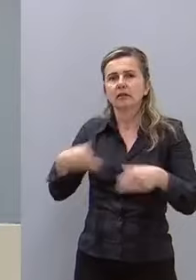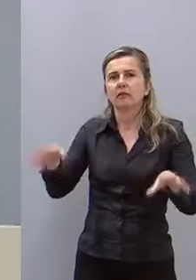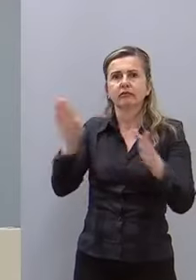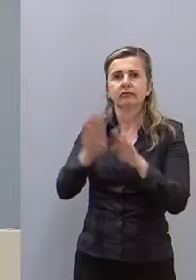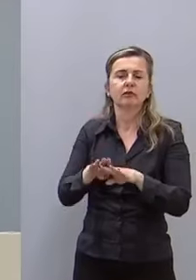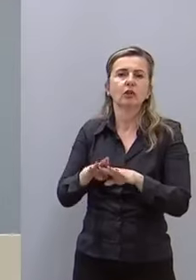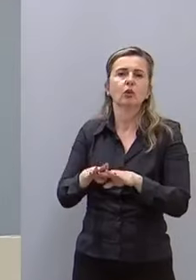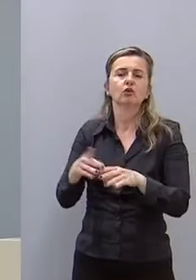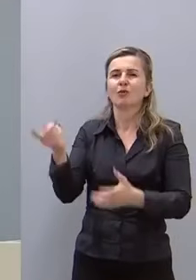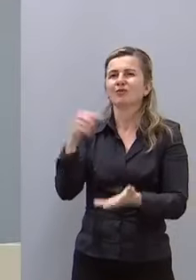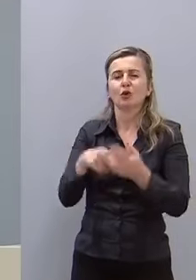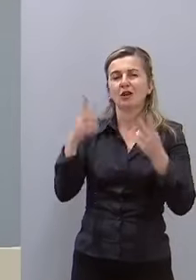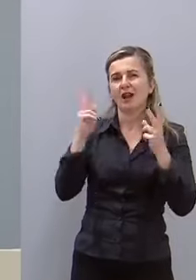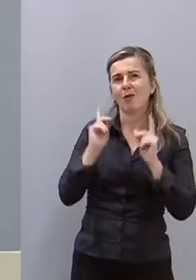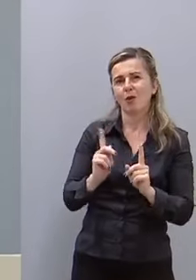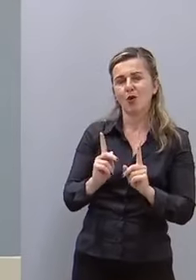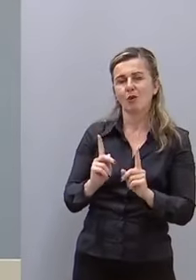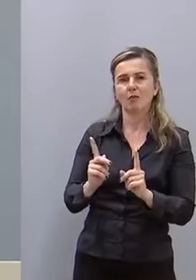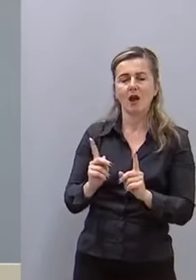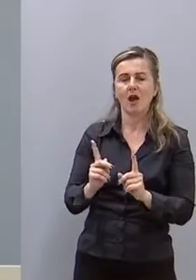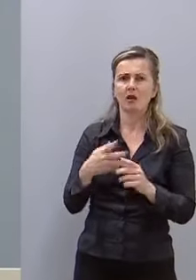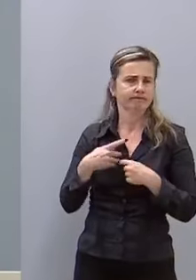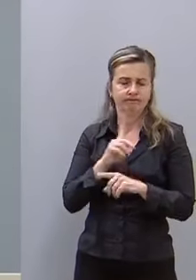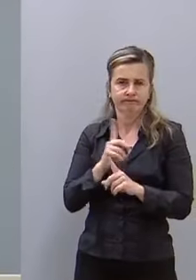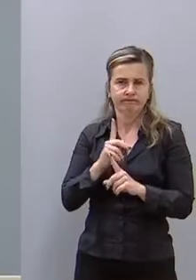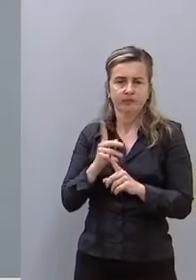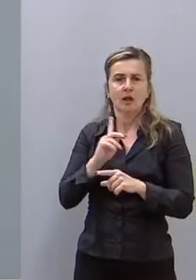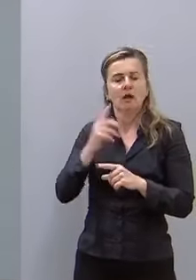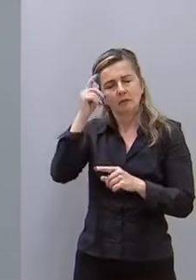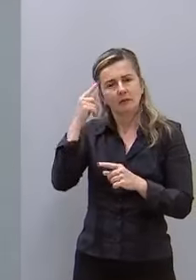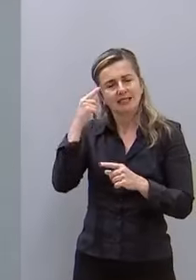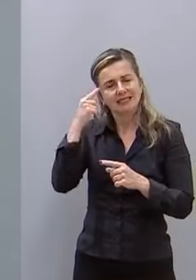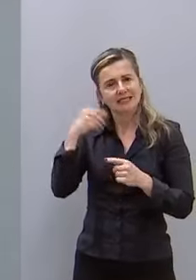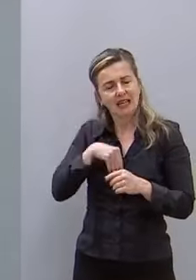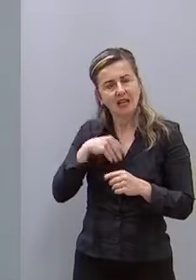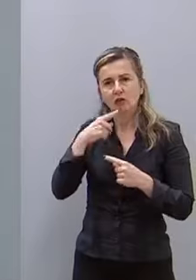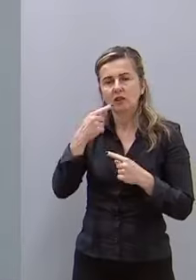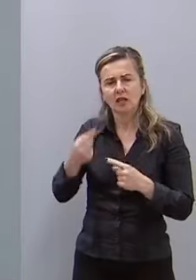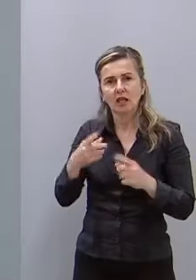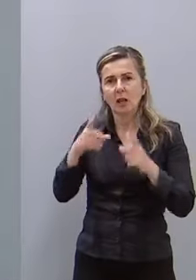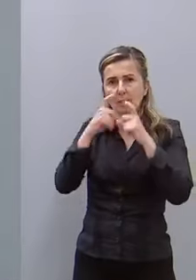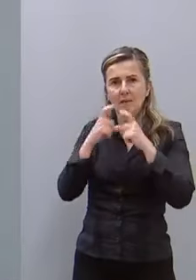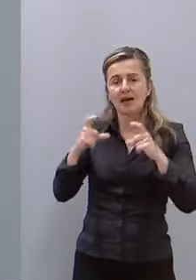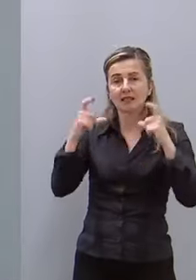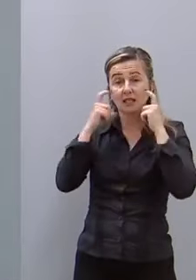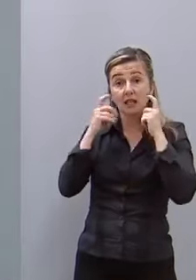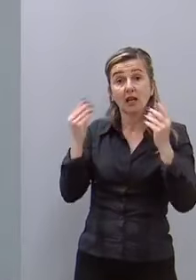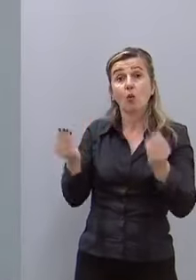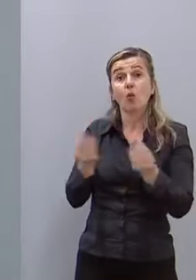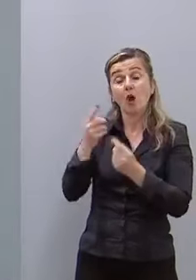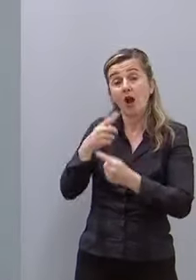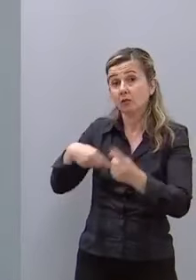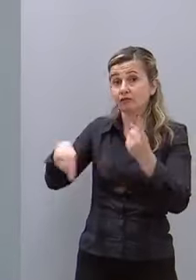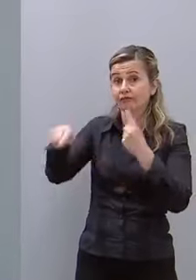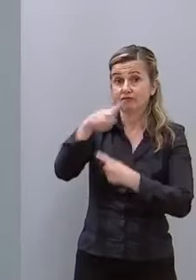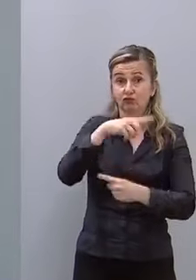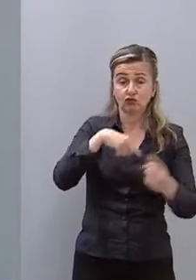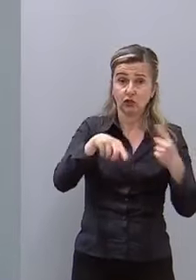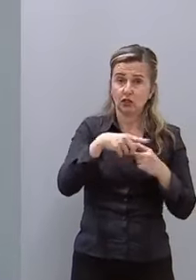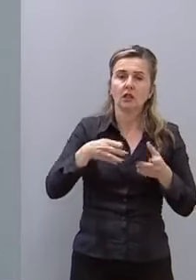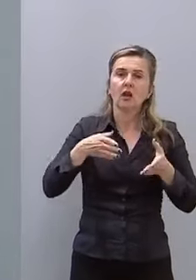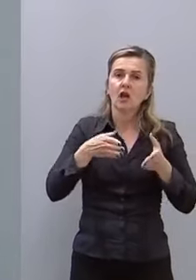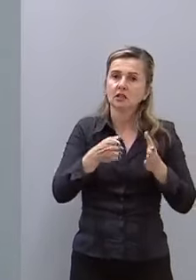normalità mi sento di dire che le regole vanno rispettate quindi la mascherina quando si gira per le strade